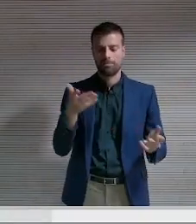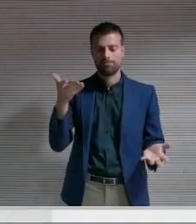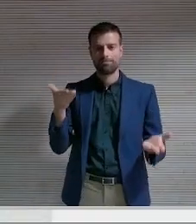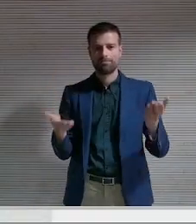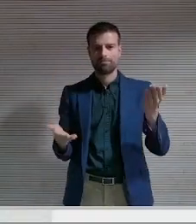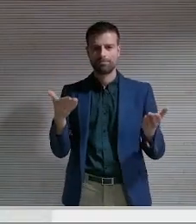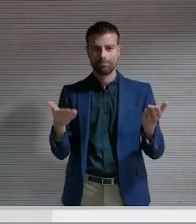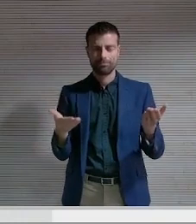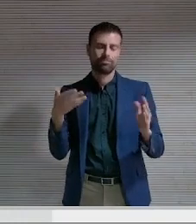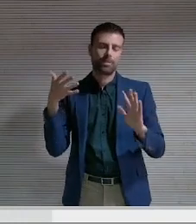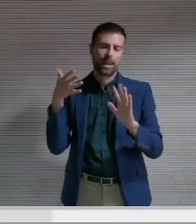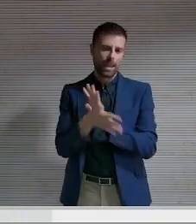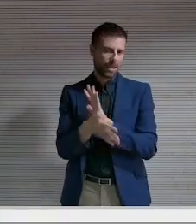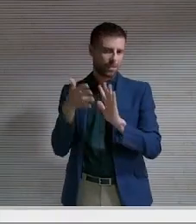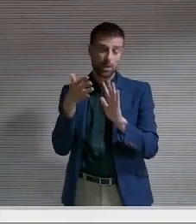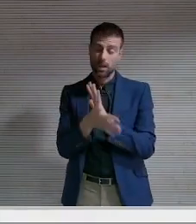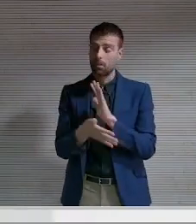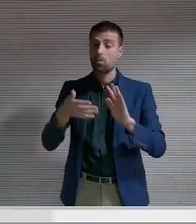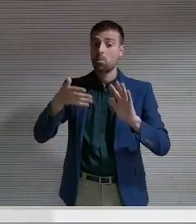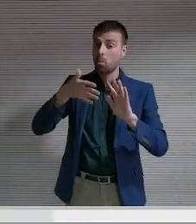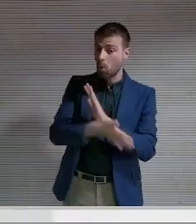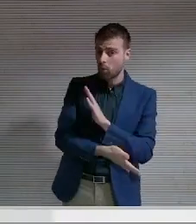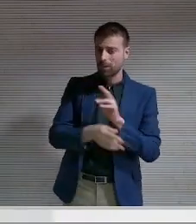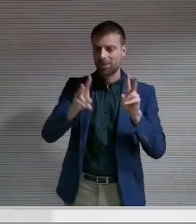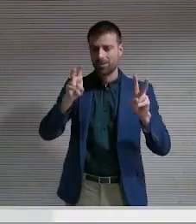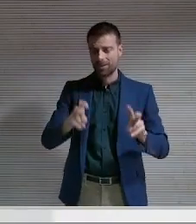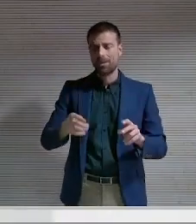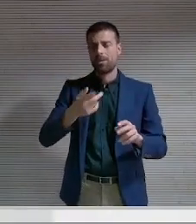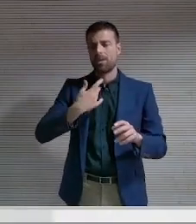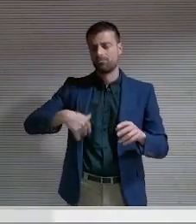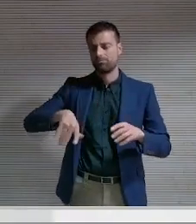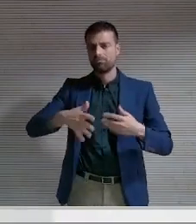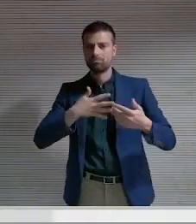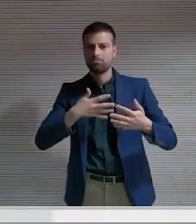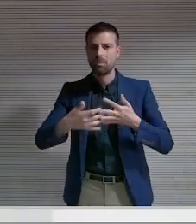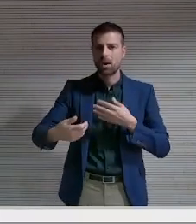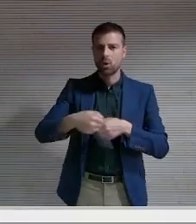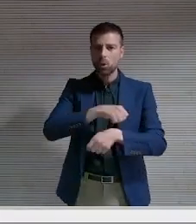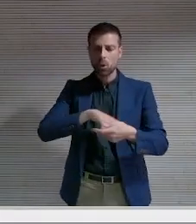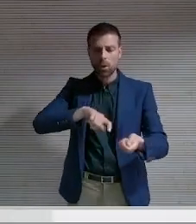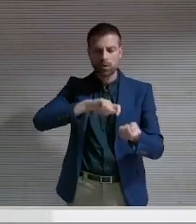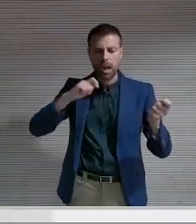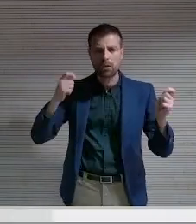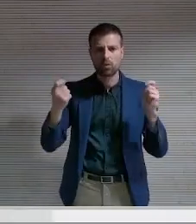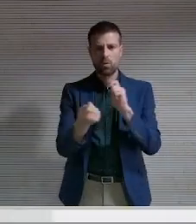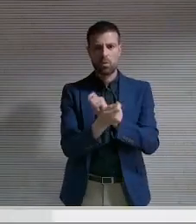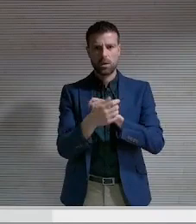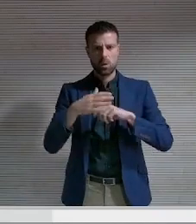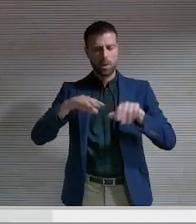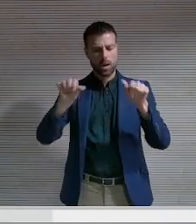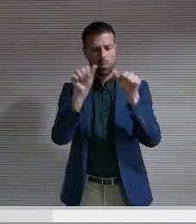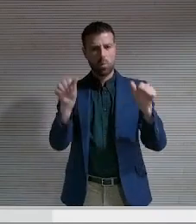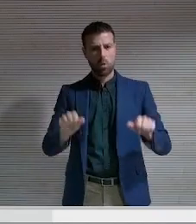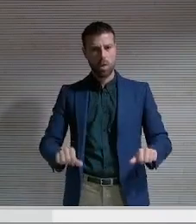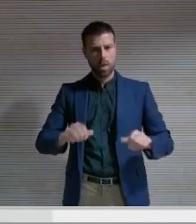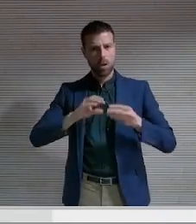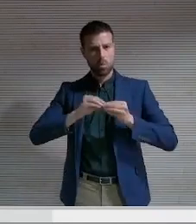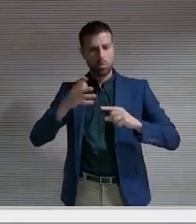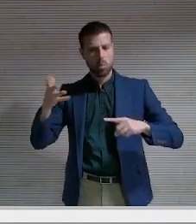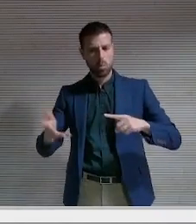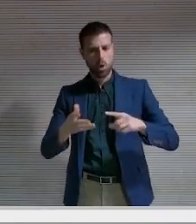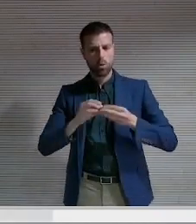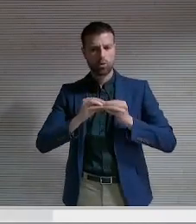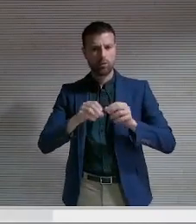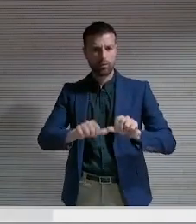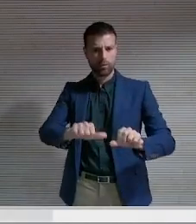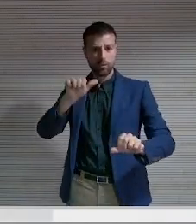òbviament, s'explica en base a totes aquestes transformacions i enfortiment del model productiu que estem fent. Per tant, malgrat